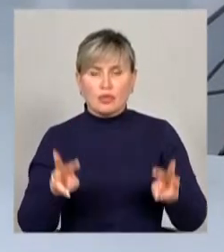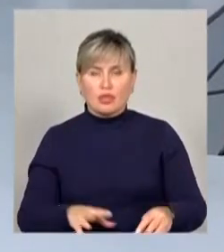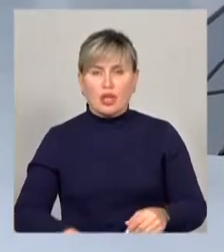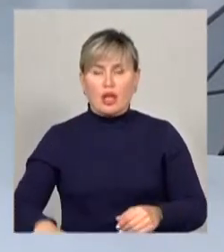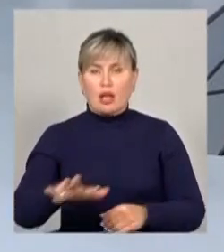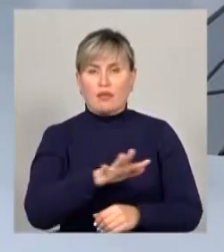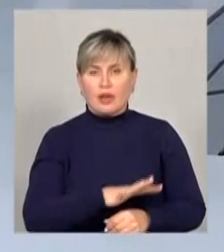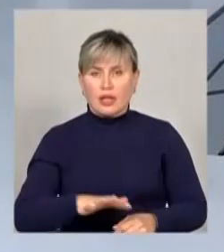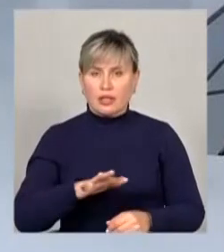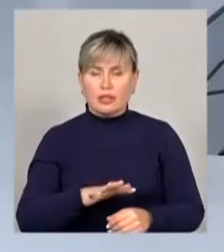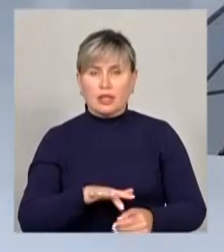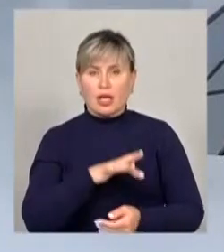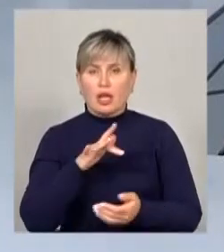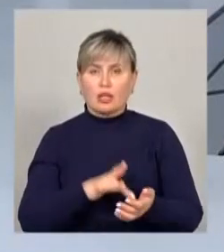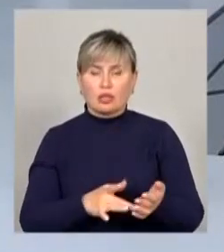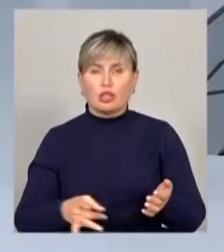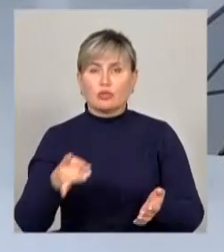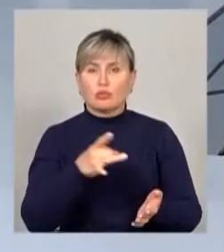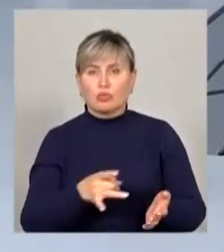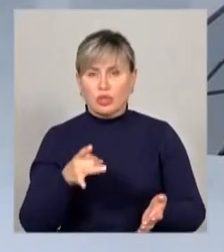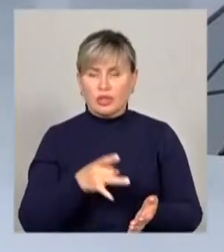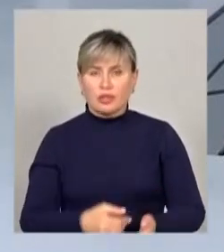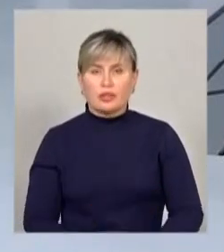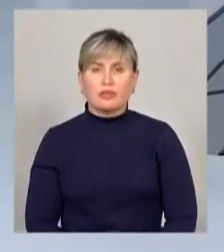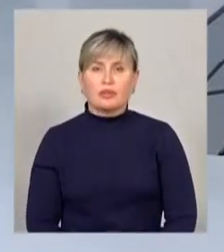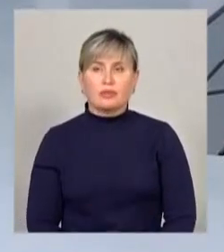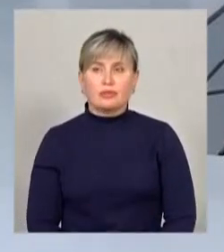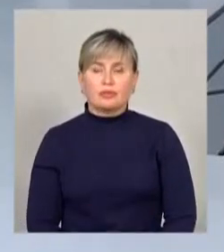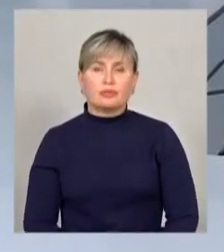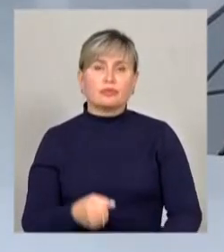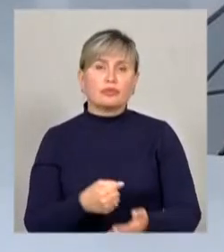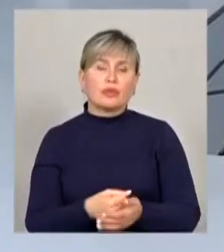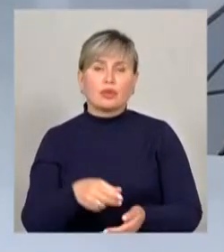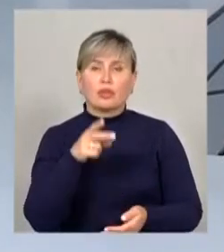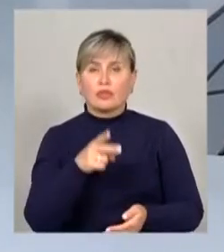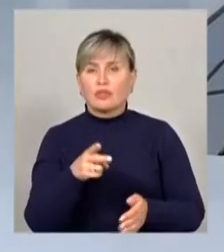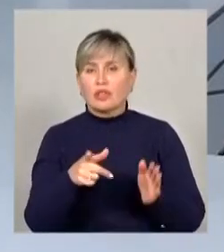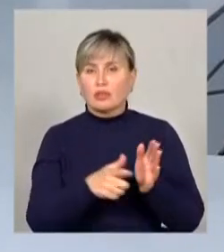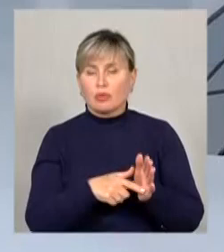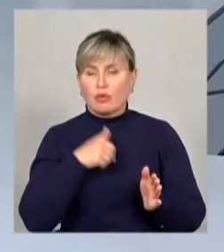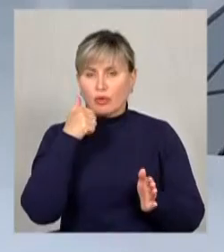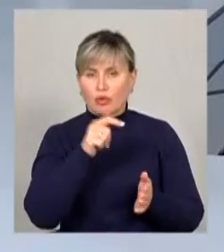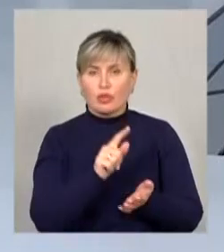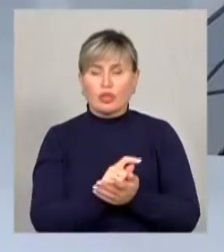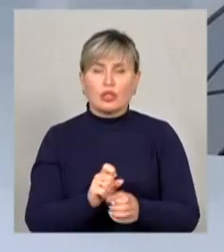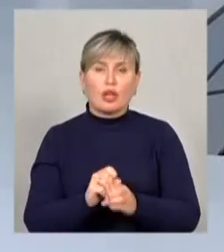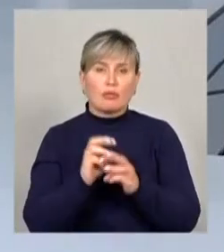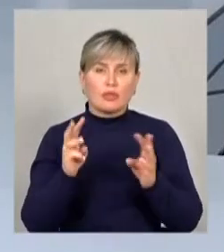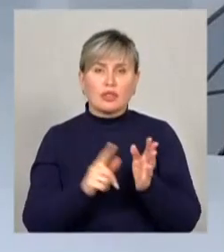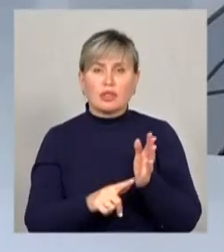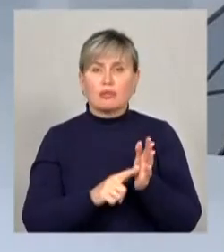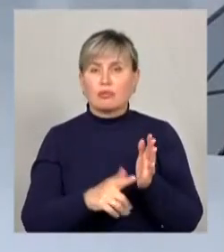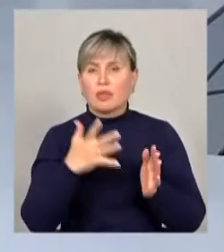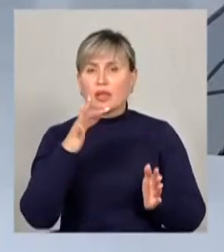территории городов республиканского значения до 2027 года они должны обеспечить 75%